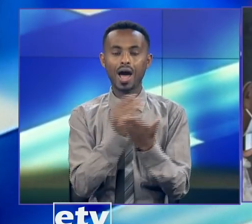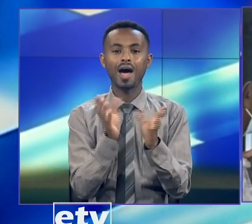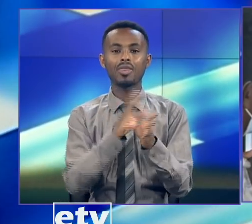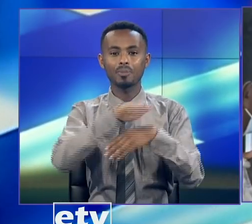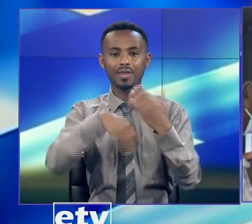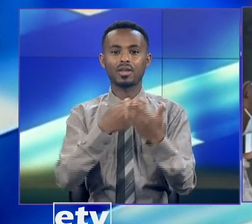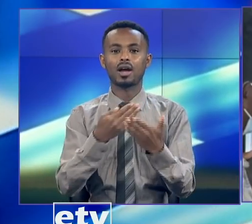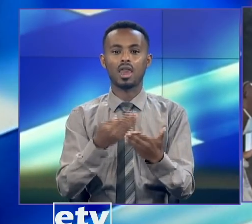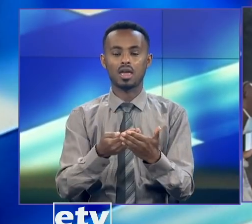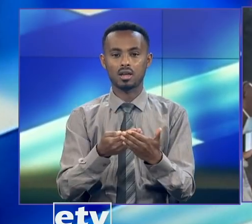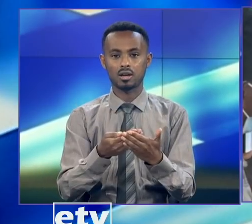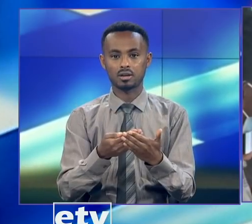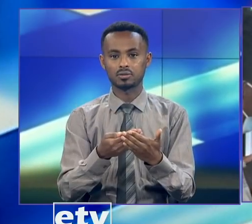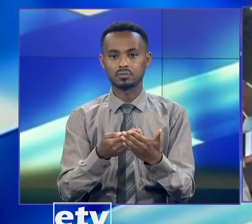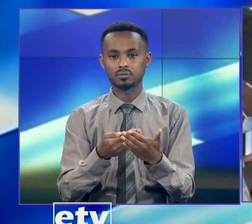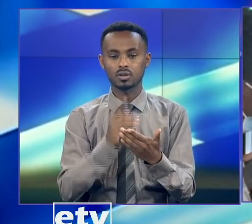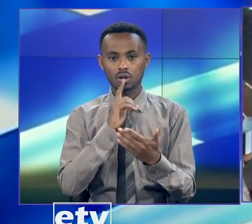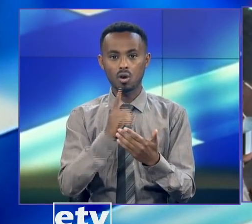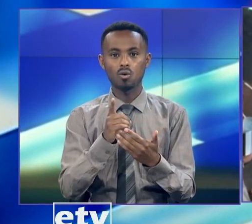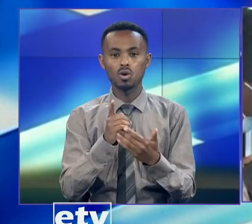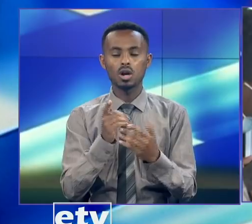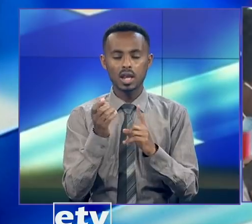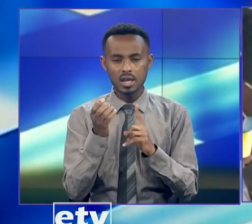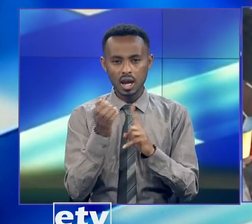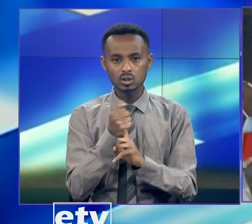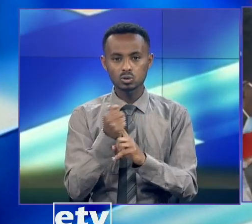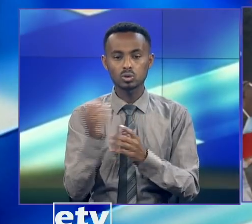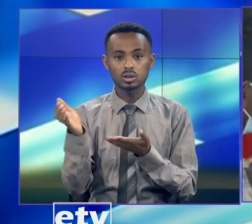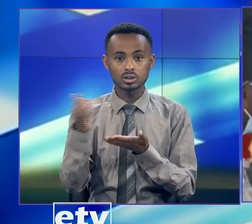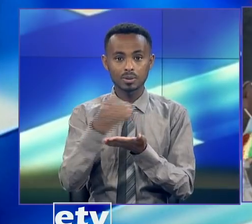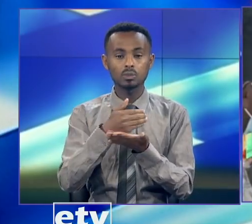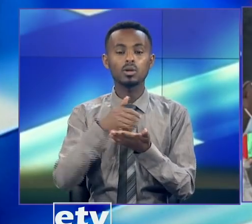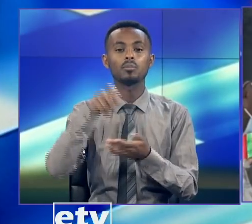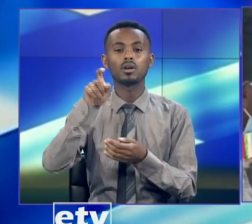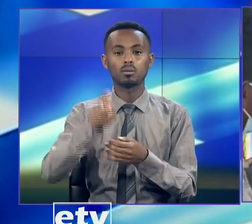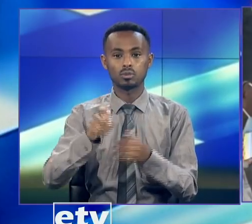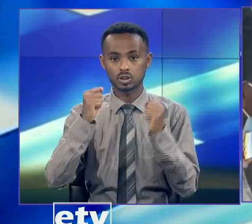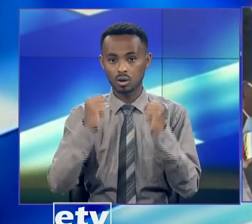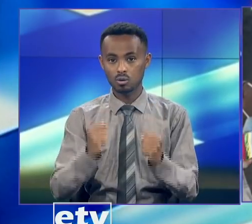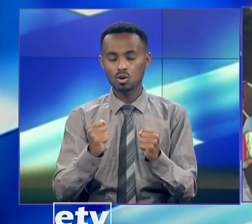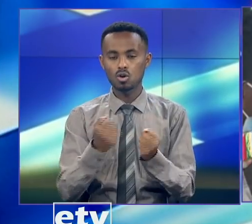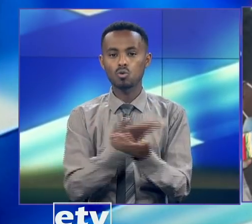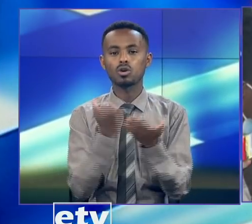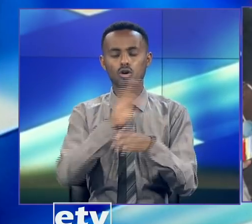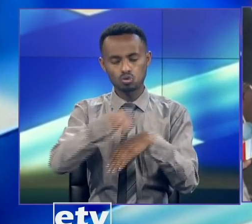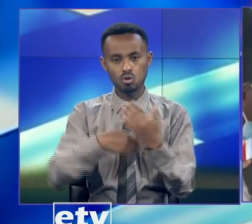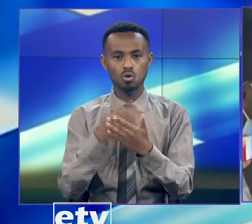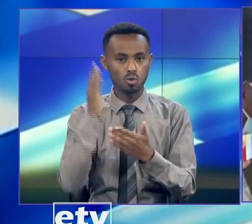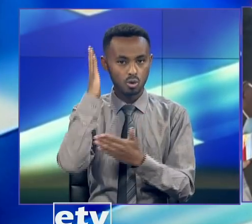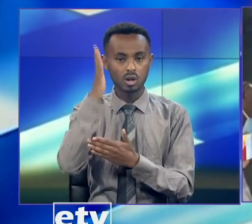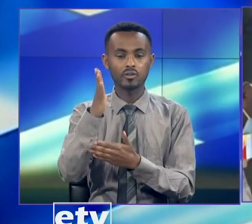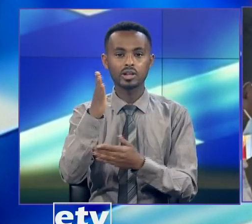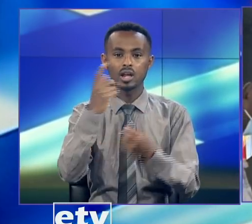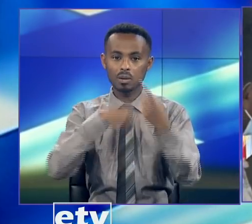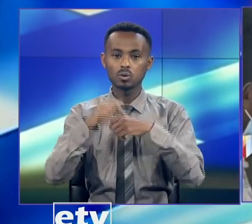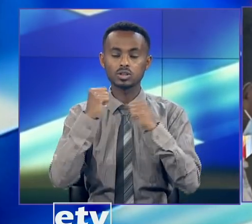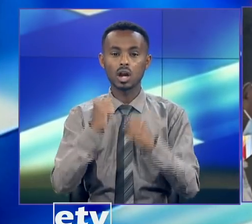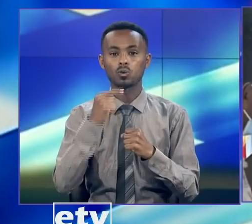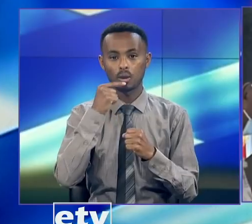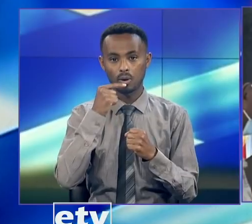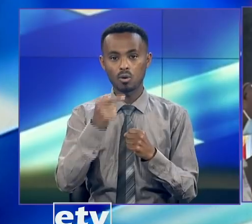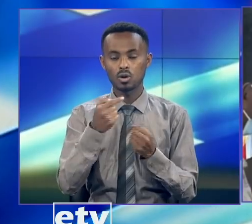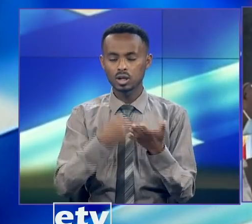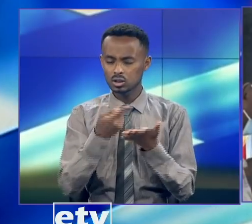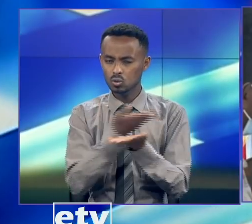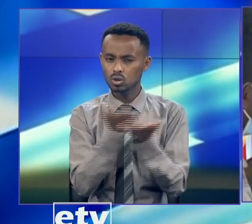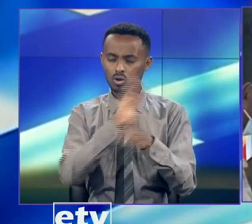አጠቃላይ ነው ሊያዙ ካፕቸር ሊደረጉ የቻሉ ጉዳዮች ሁሉ ወደፊት ሊከሰቱ ይችላሉ ተብለው